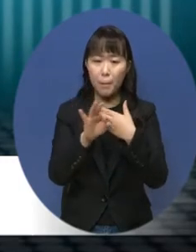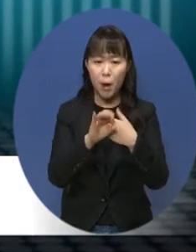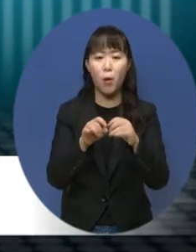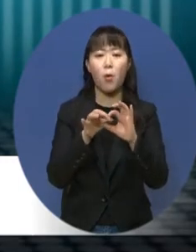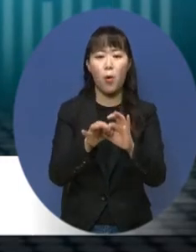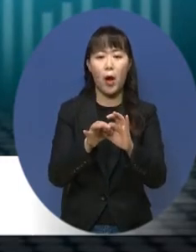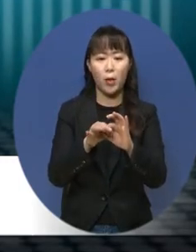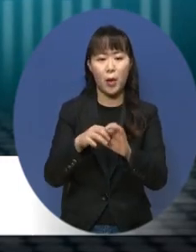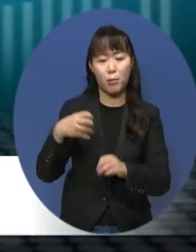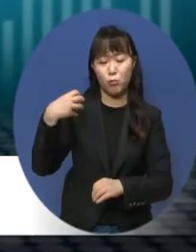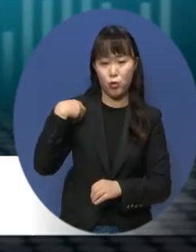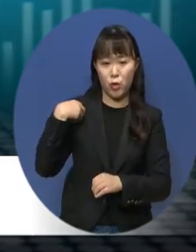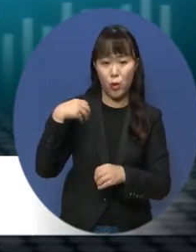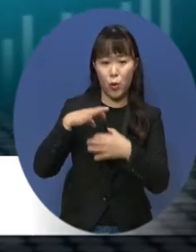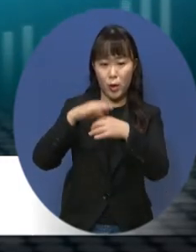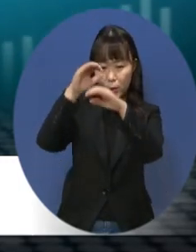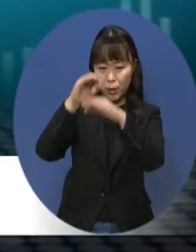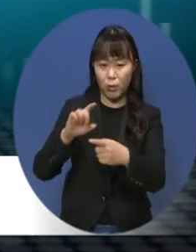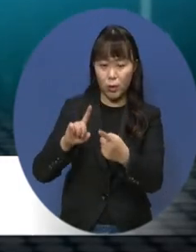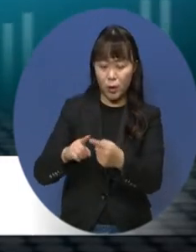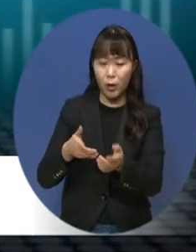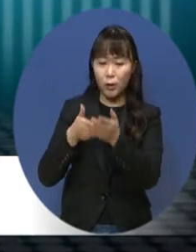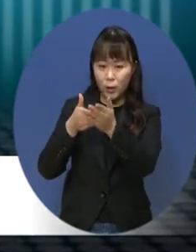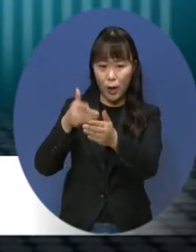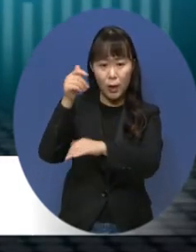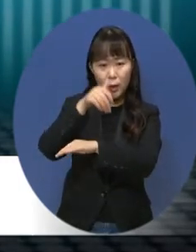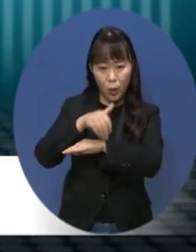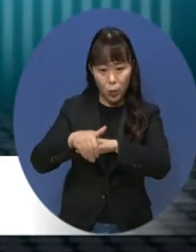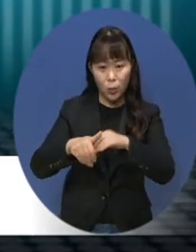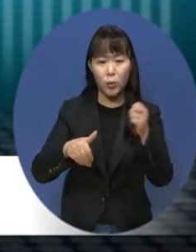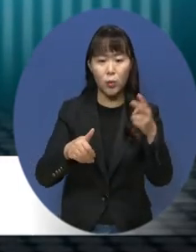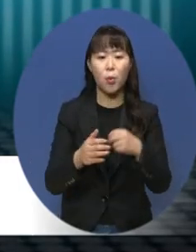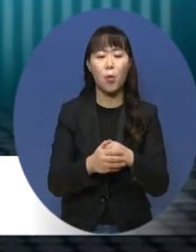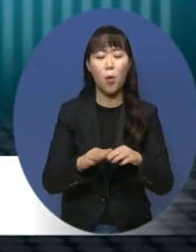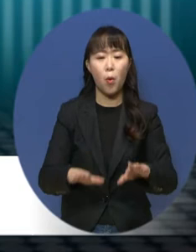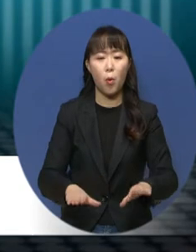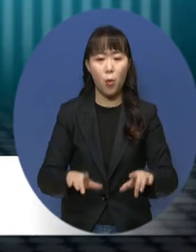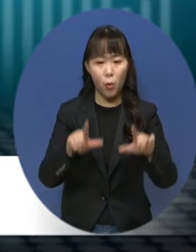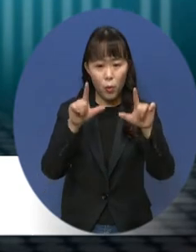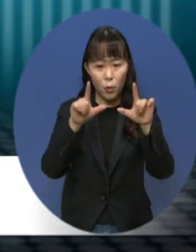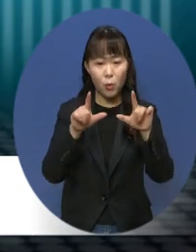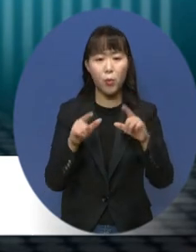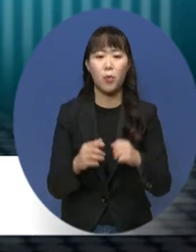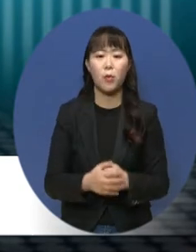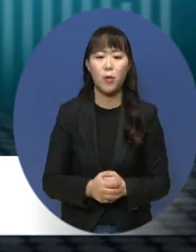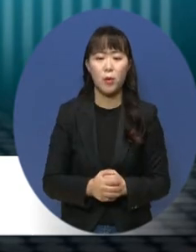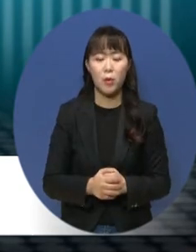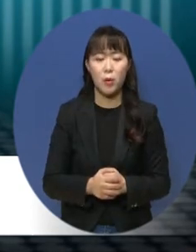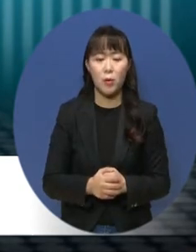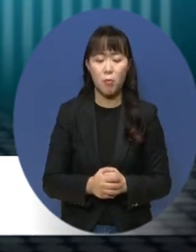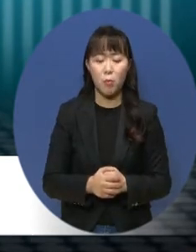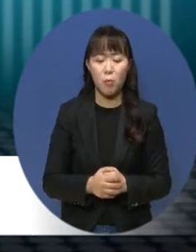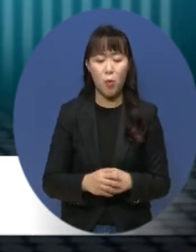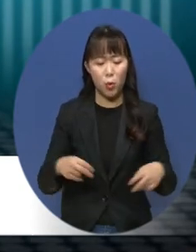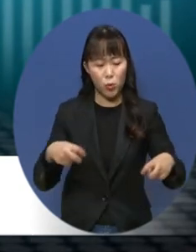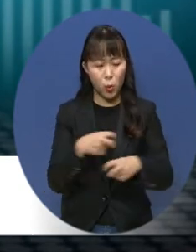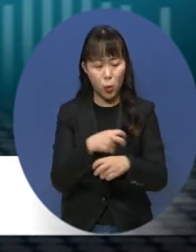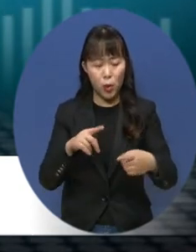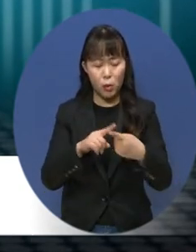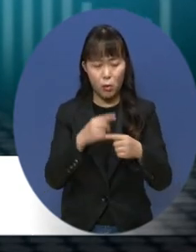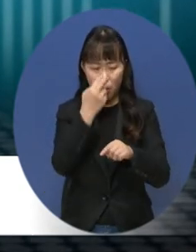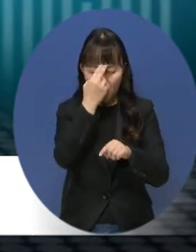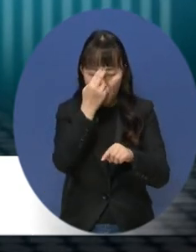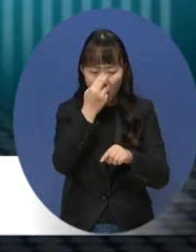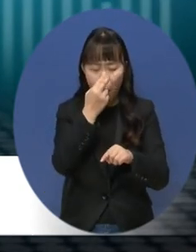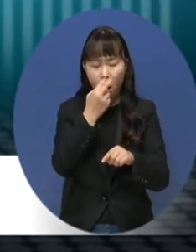있으면은 그거는 관계 부처에 뭐 관련 내용을 건의 드릴 예정이고요. 그리고 또 올해도 뭐